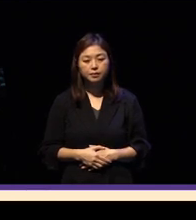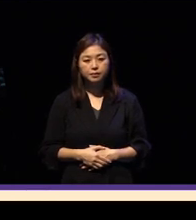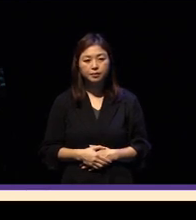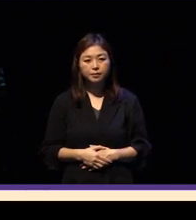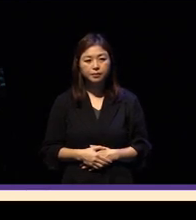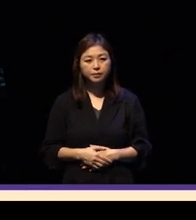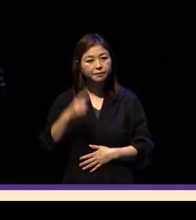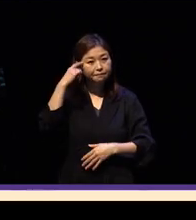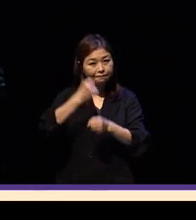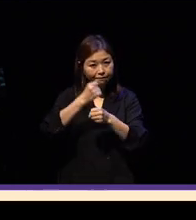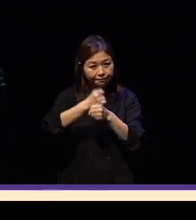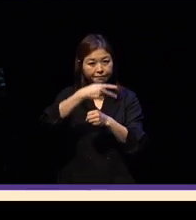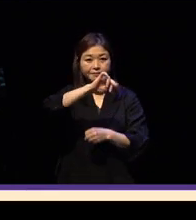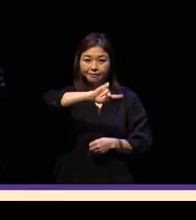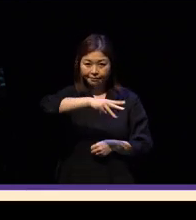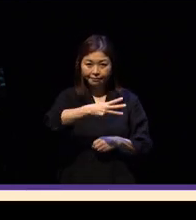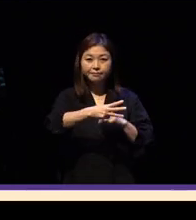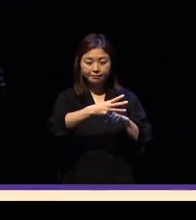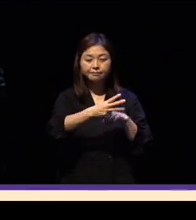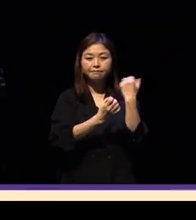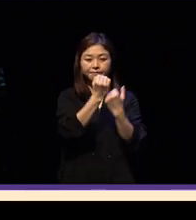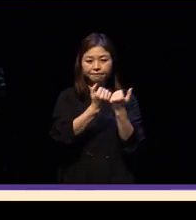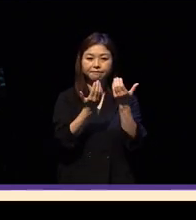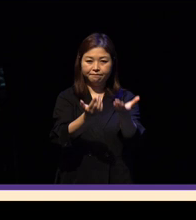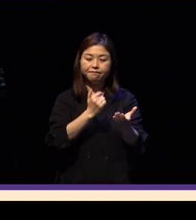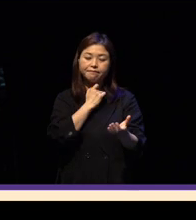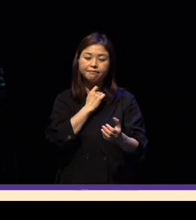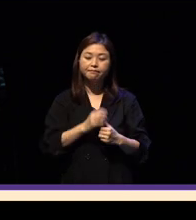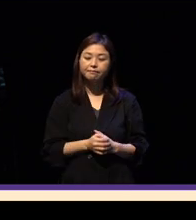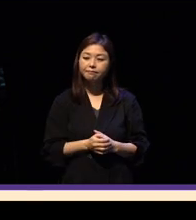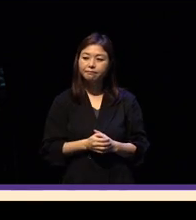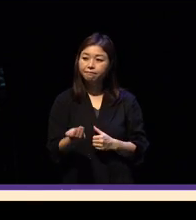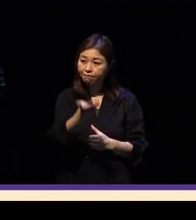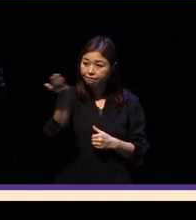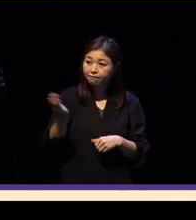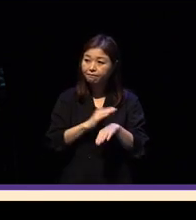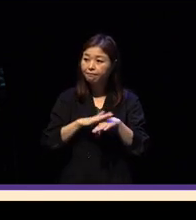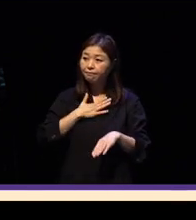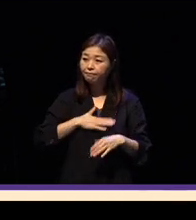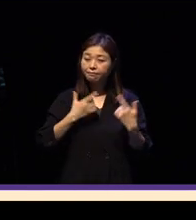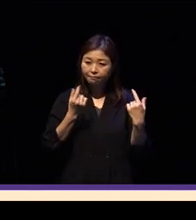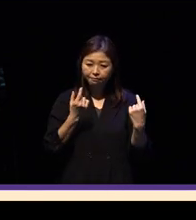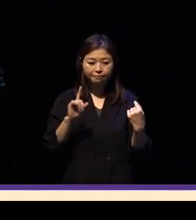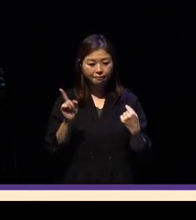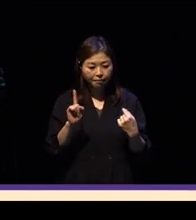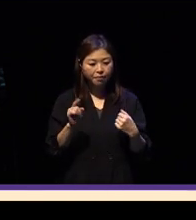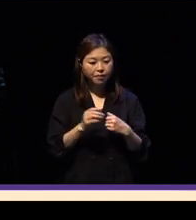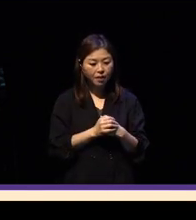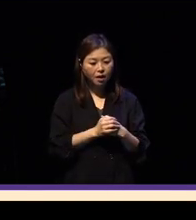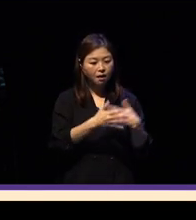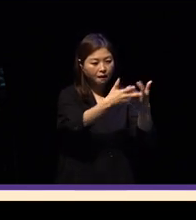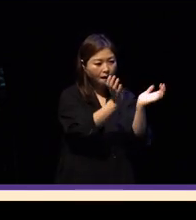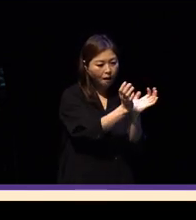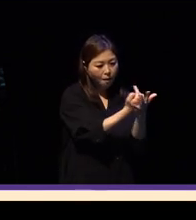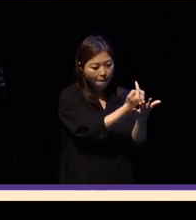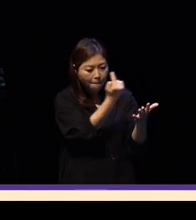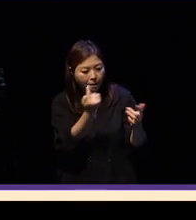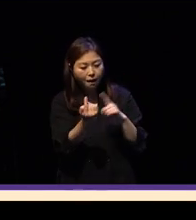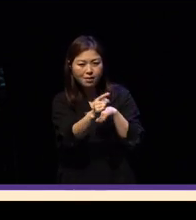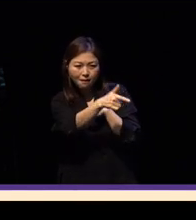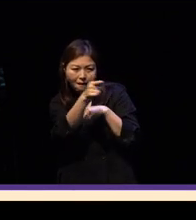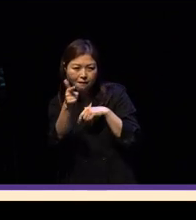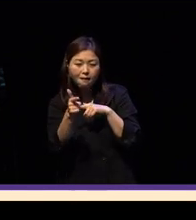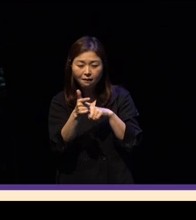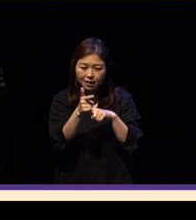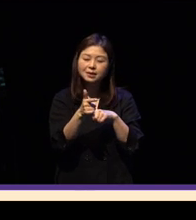그러면 창작 산실에 대해서 설명드리겠습니다 다들 잘 아시겠지만 이제 탈장 느 다매채 기술결합